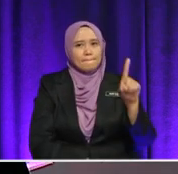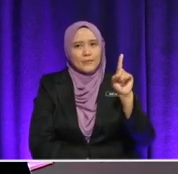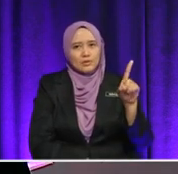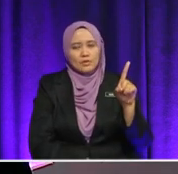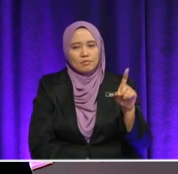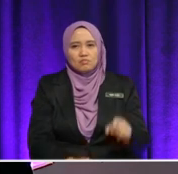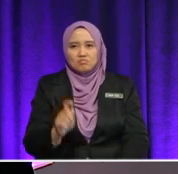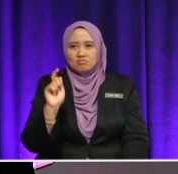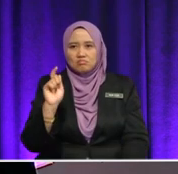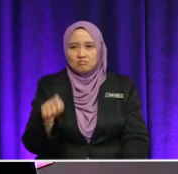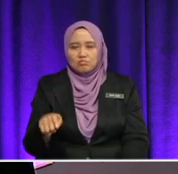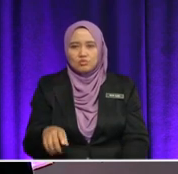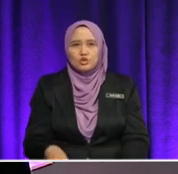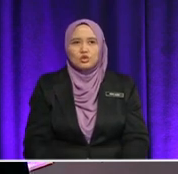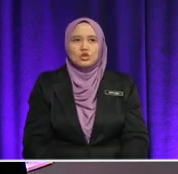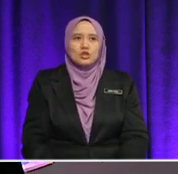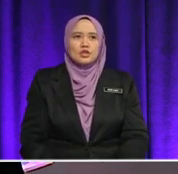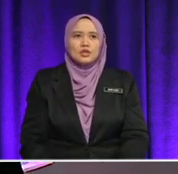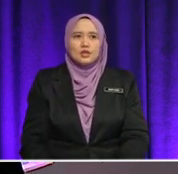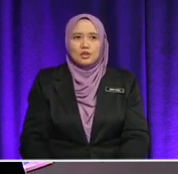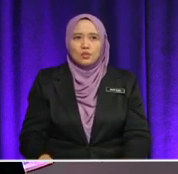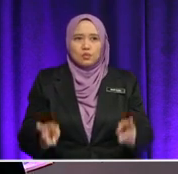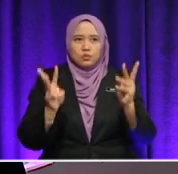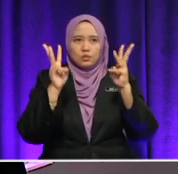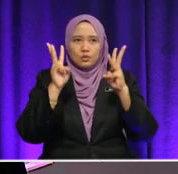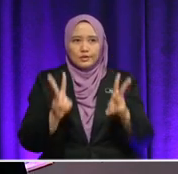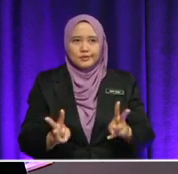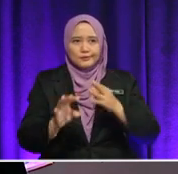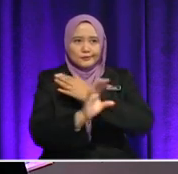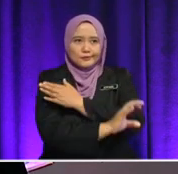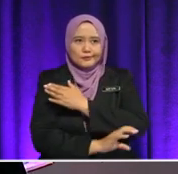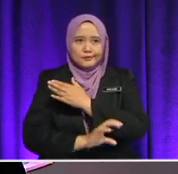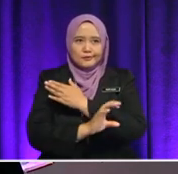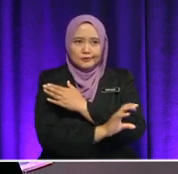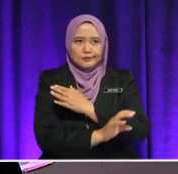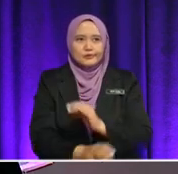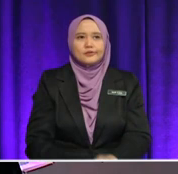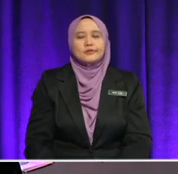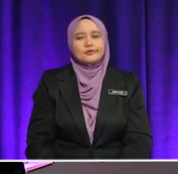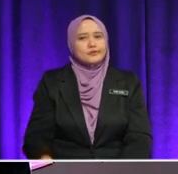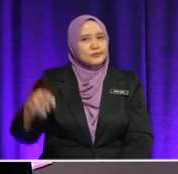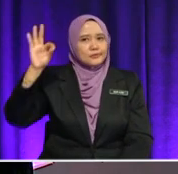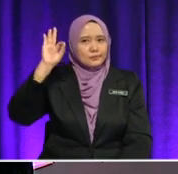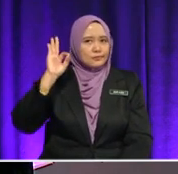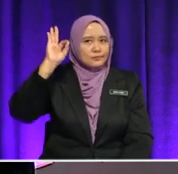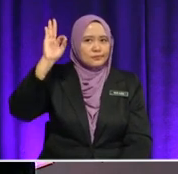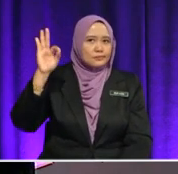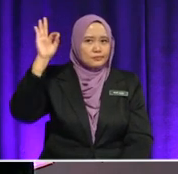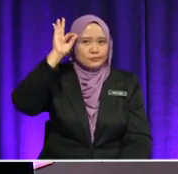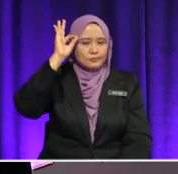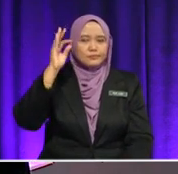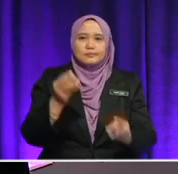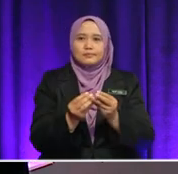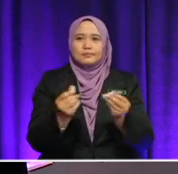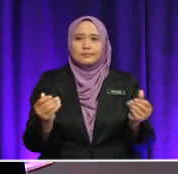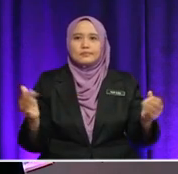mesti warga negara persekutuan Tanah Melayu semestinya kita ingin mengundi di Tanah Melayu maka kita semakin menjadi warga negara